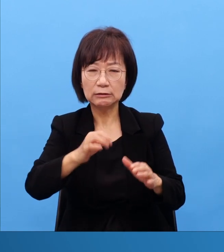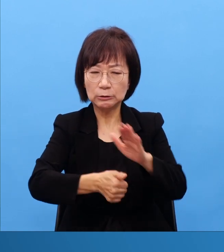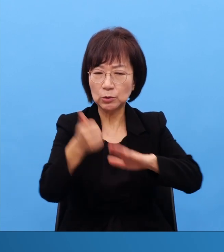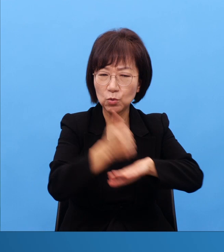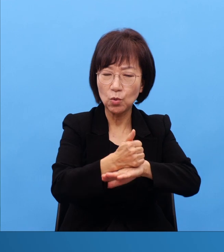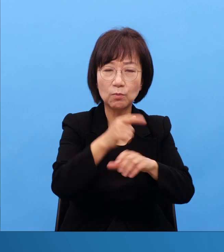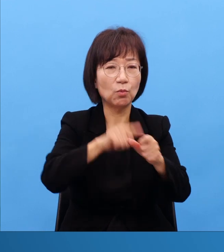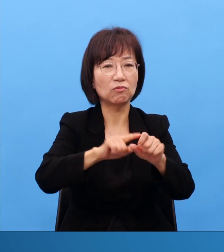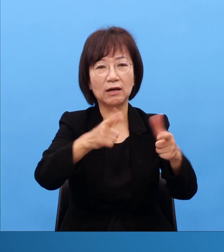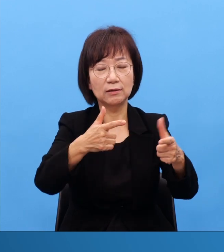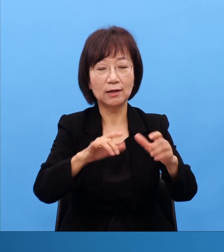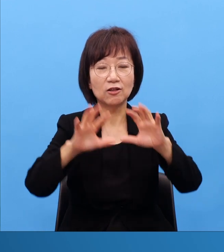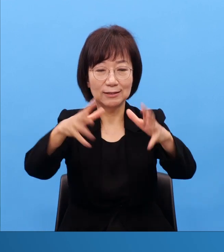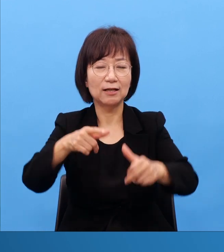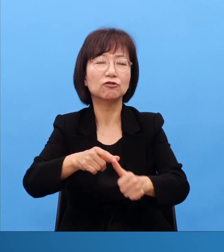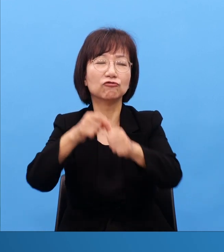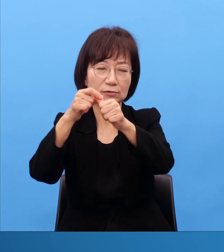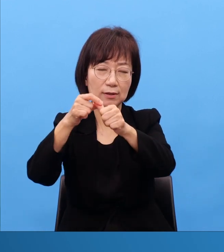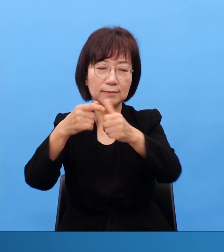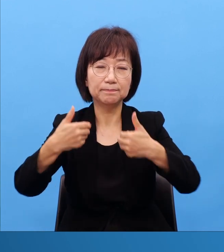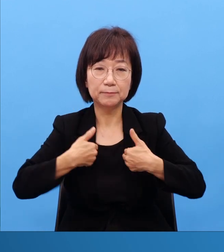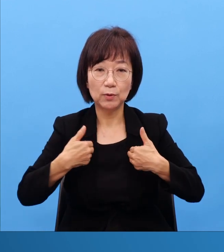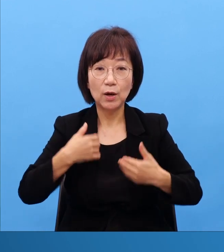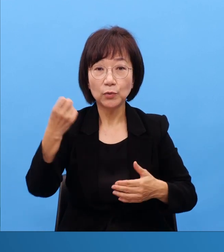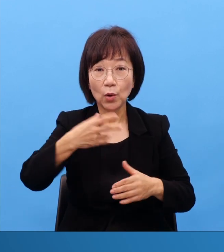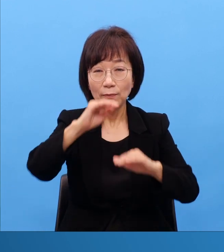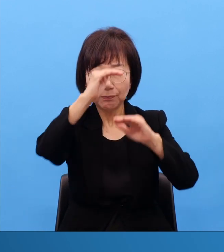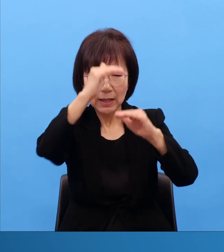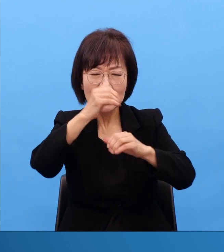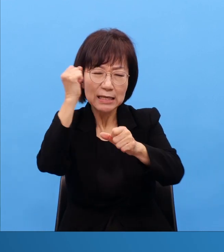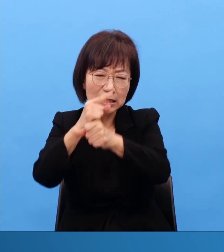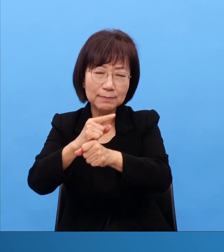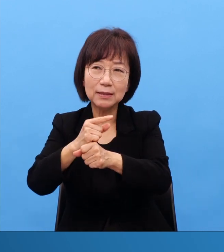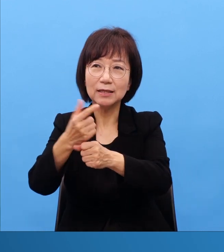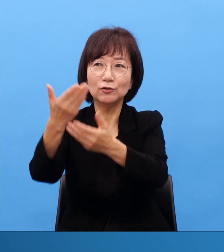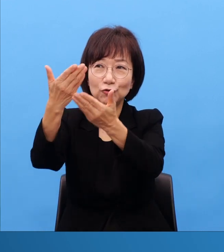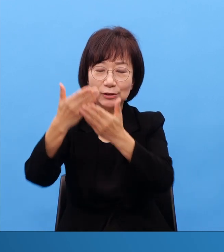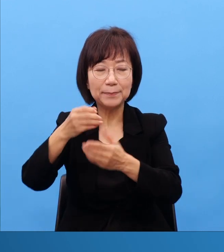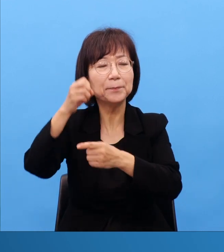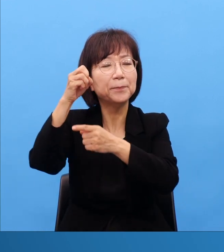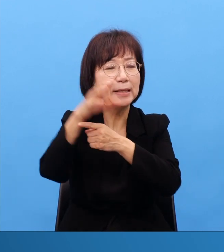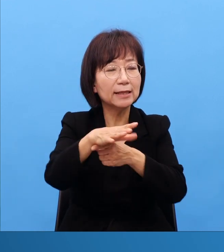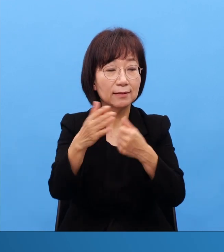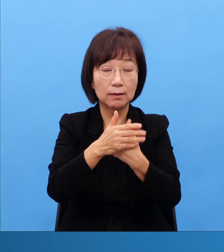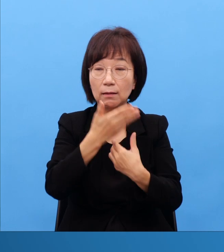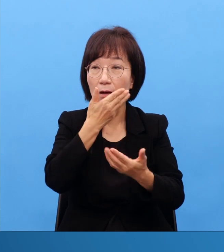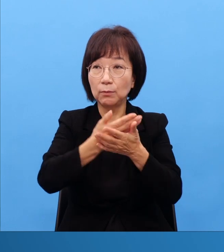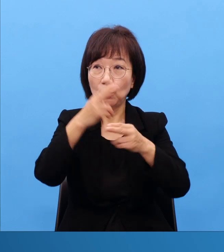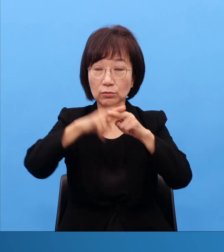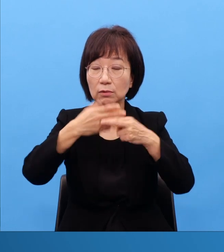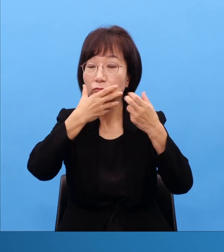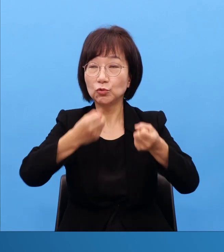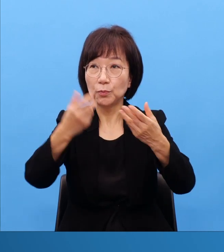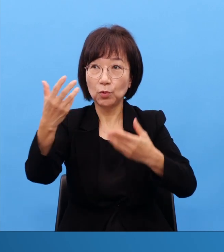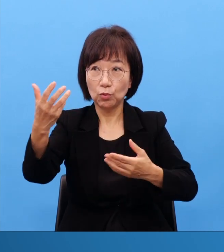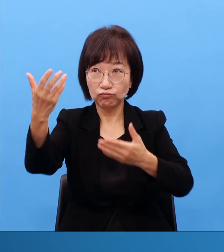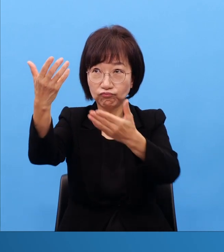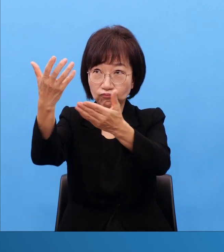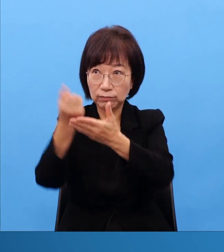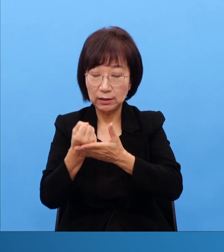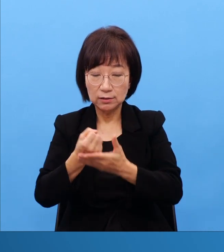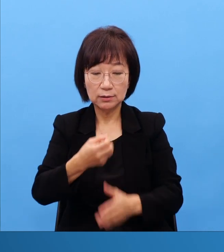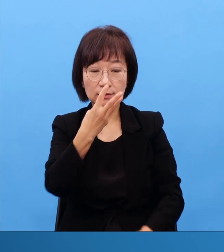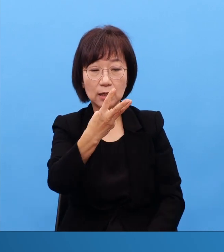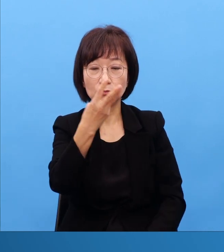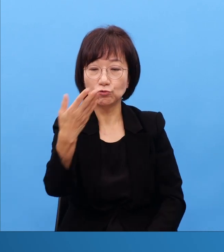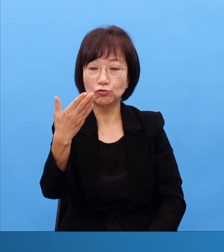있고 콘텐츠는 이미 와 있는 복음의 빛이기 때문에 보좌의 축복을 누리는 393 기도만으로도 찾아낼 수